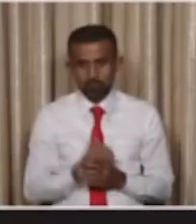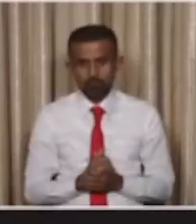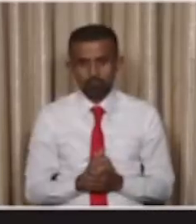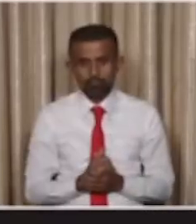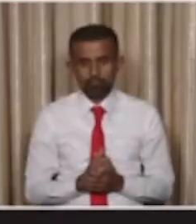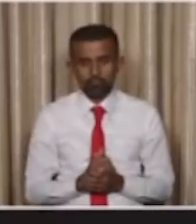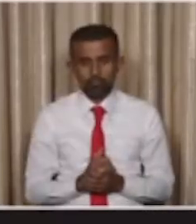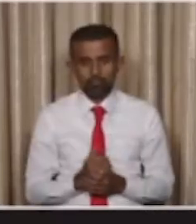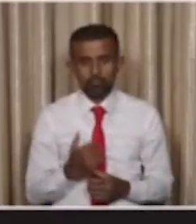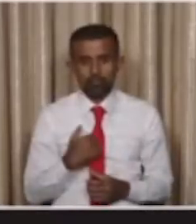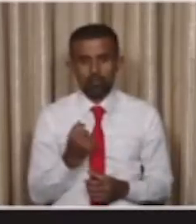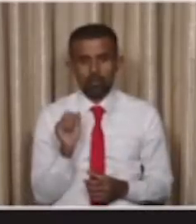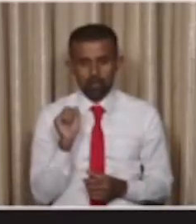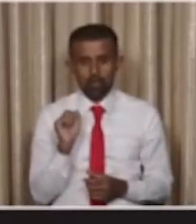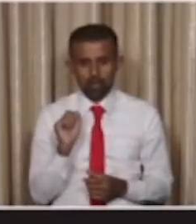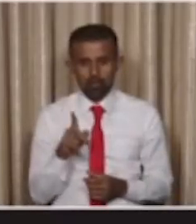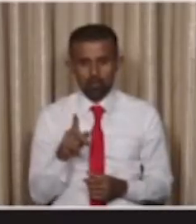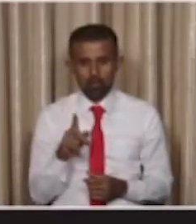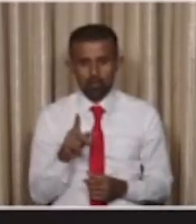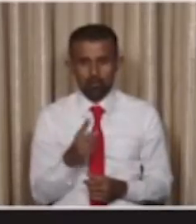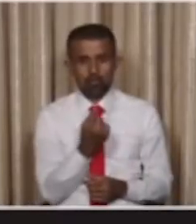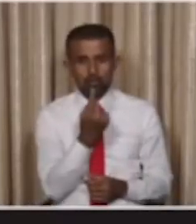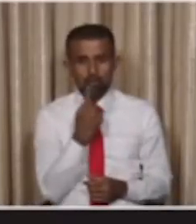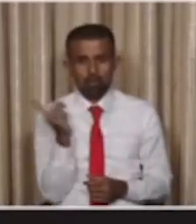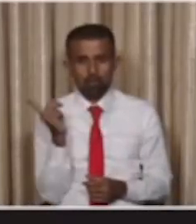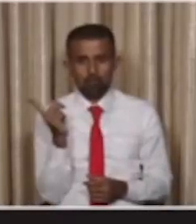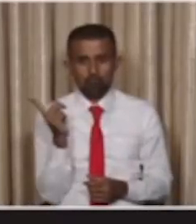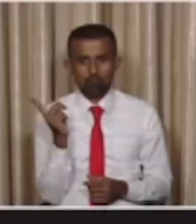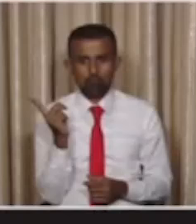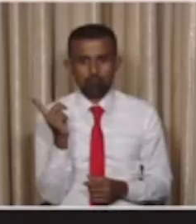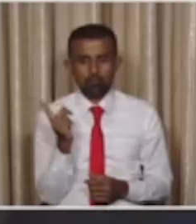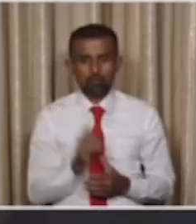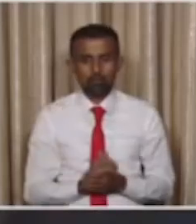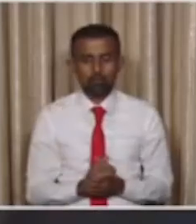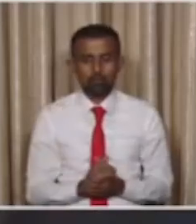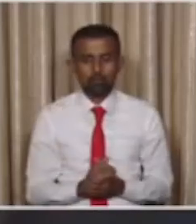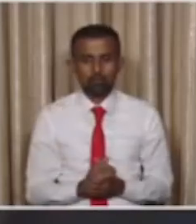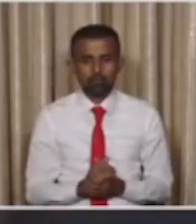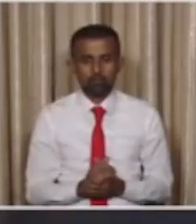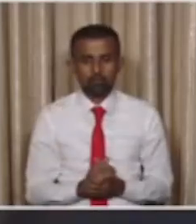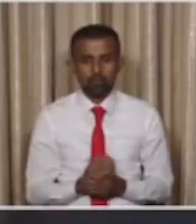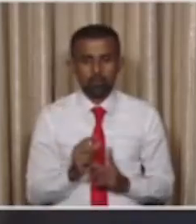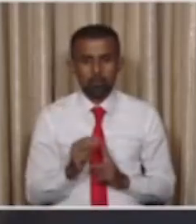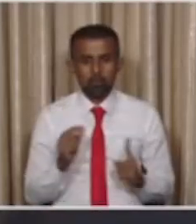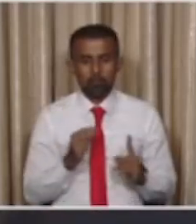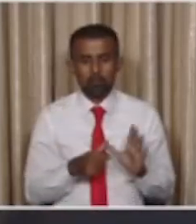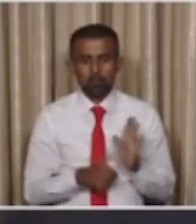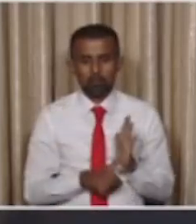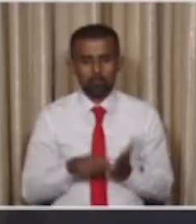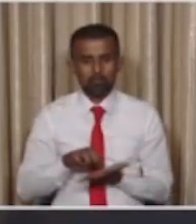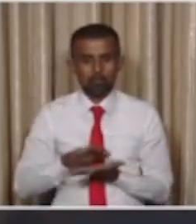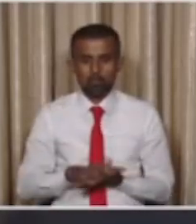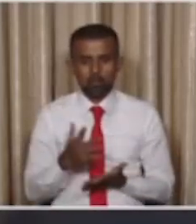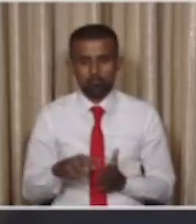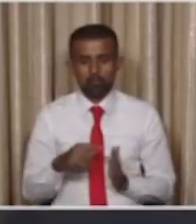my name was referred to. ගරු කතානායකතුමා, මෙතන විවාදයකට යන අවස්ථාවක් නැහැ. මේ පාර්ලිමේන්තුවේ පනතක් සම්මත වෙලා තියෙනවා,